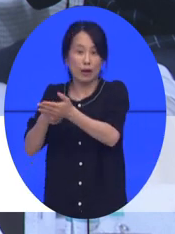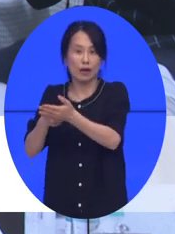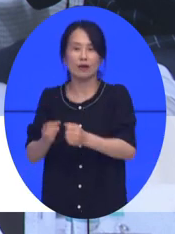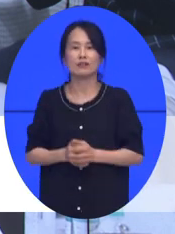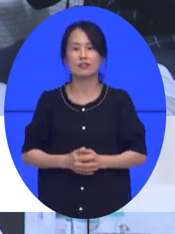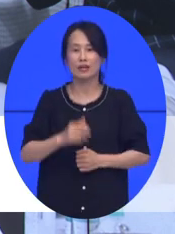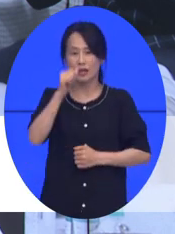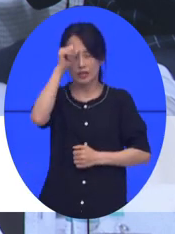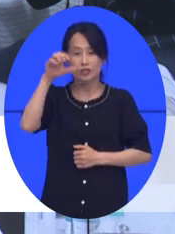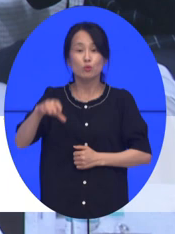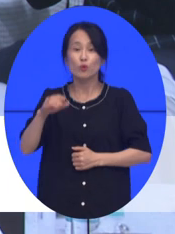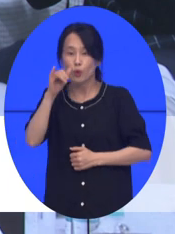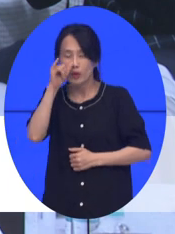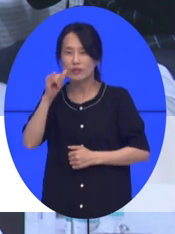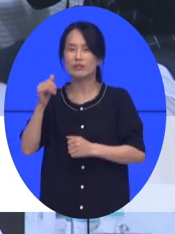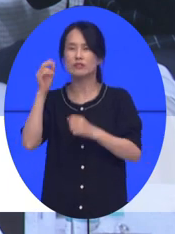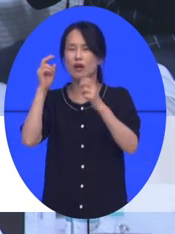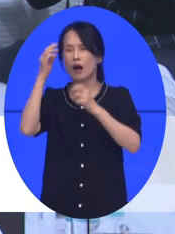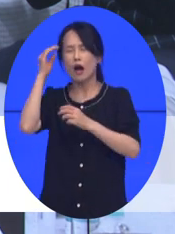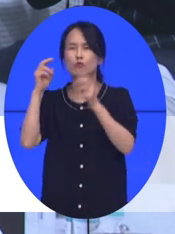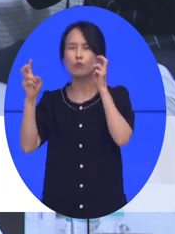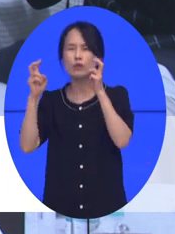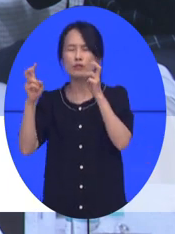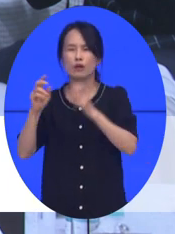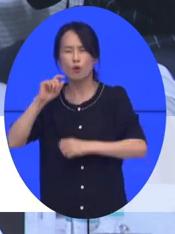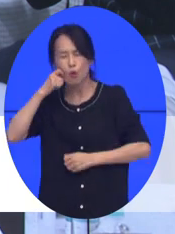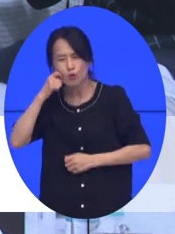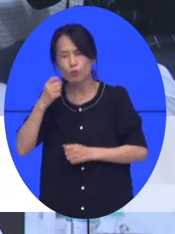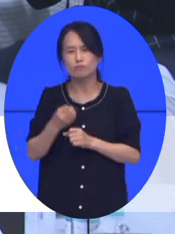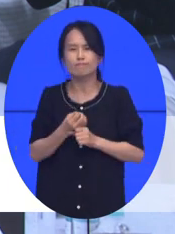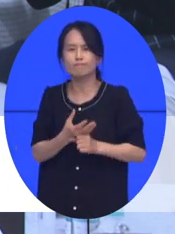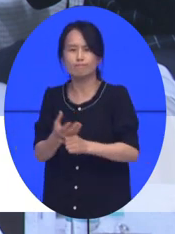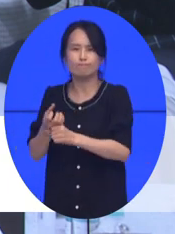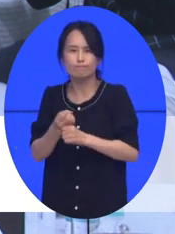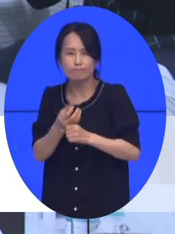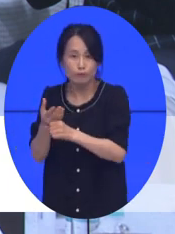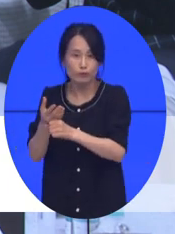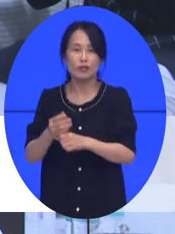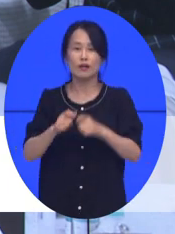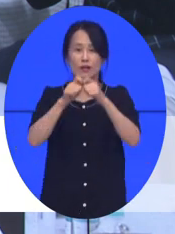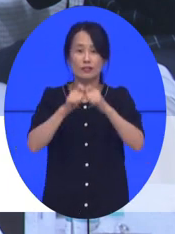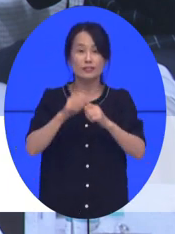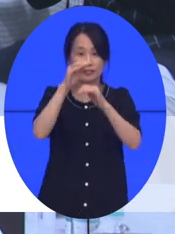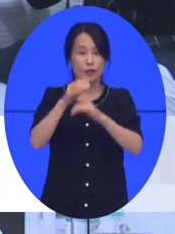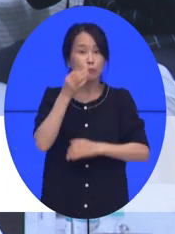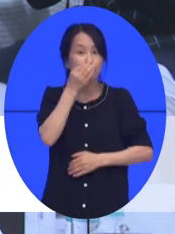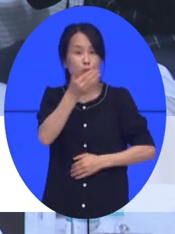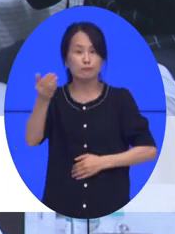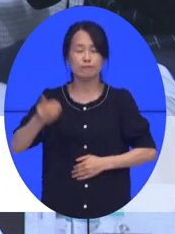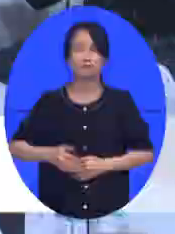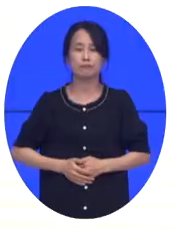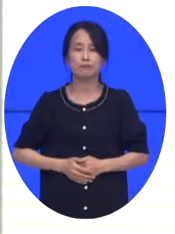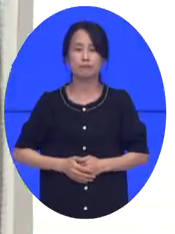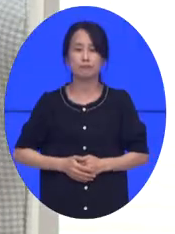이외에도 인도에 진출한 국내 기업들의 고충을 전하는 일도 마다하지 않았는데요. 자세한 내용 전해드립니다.